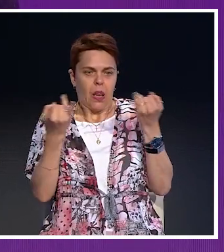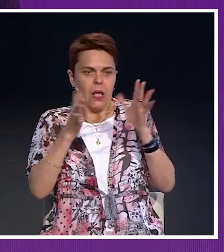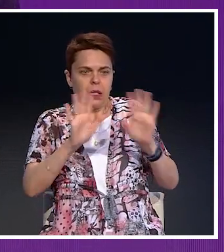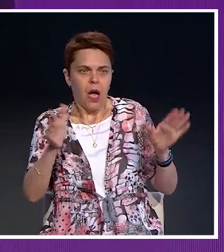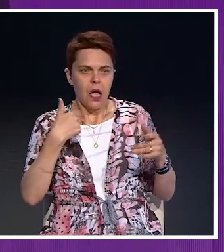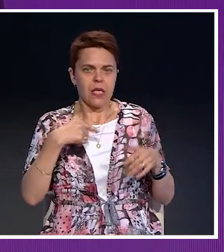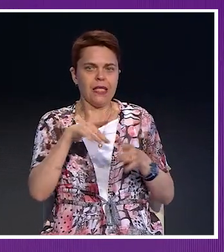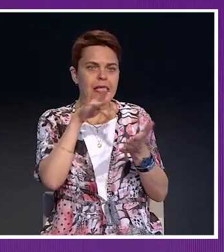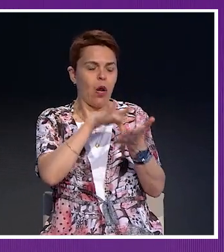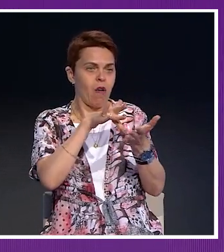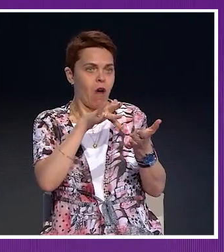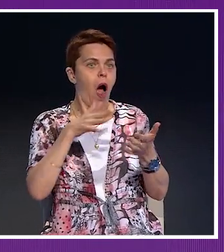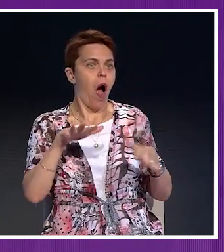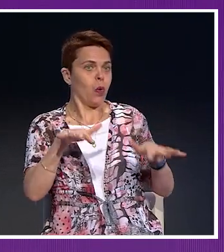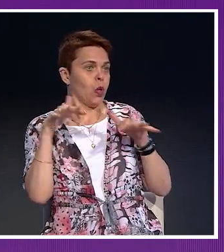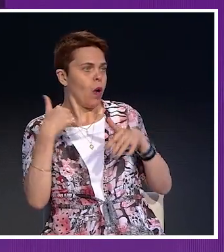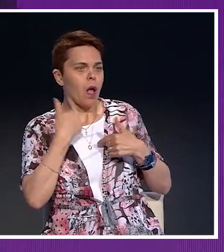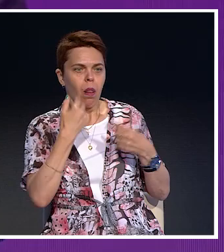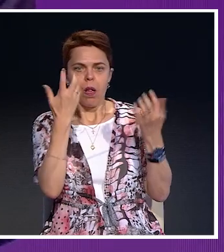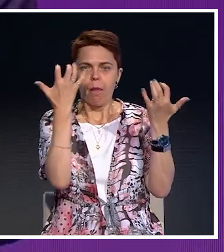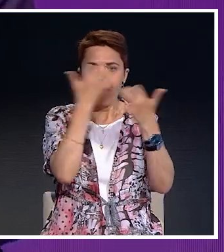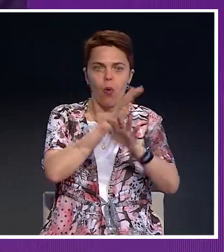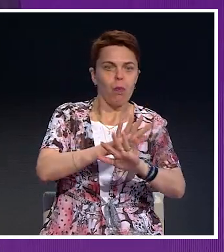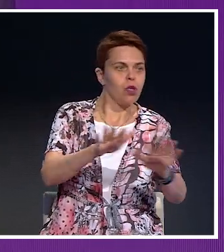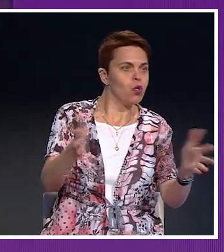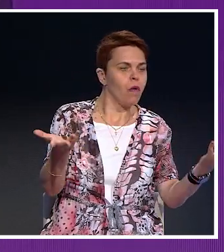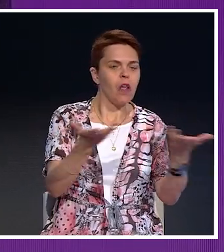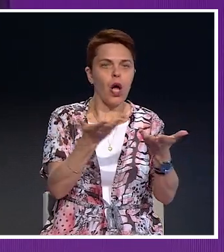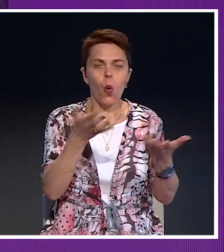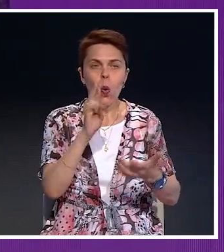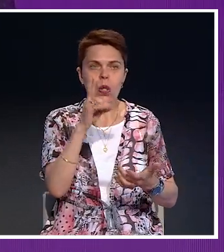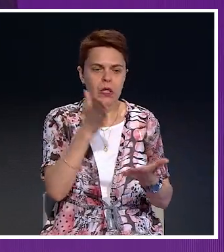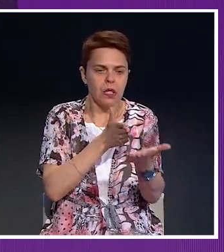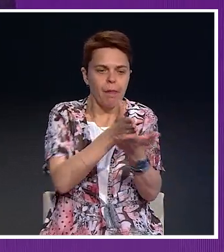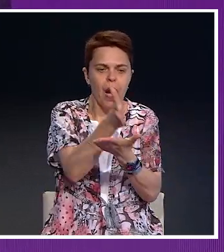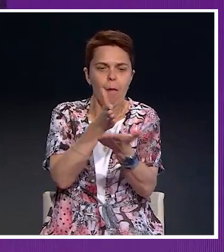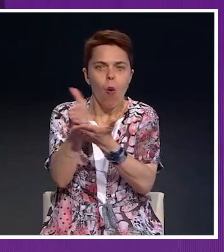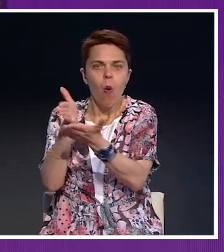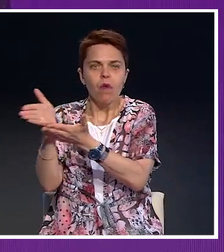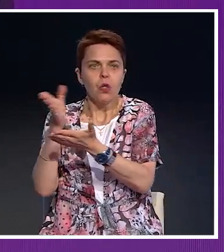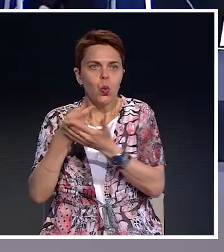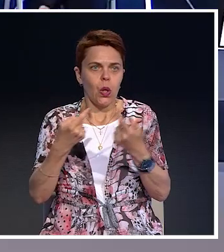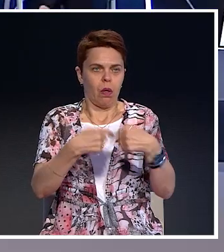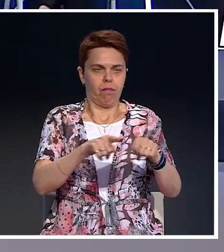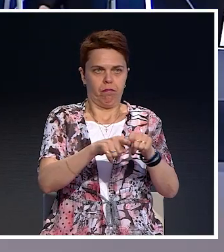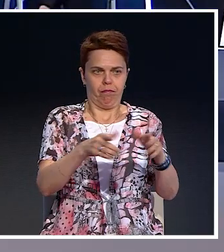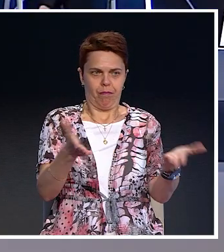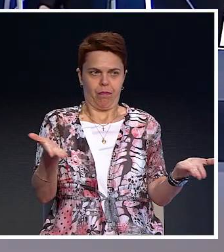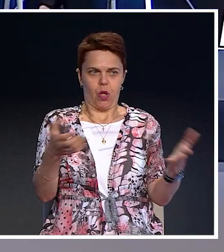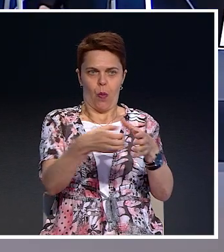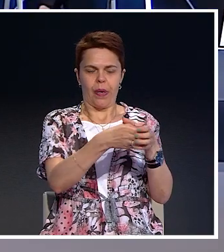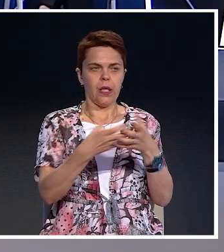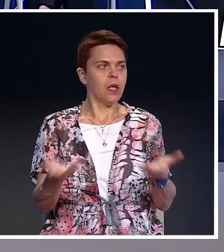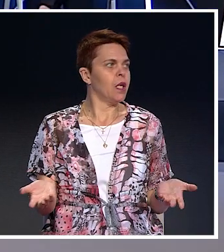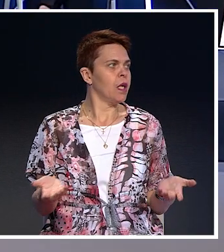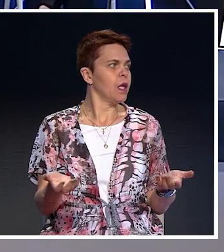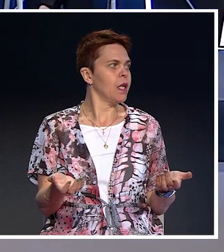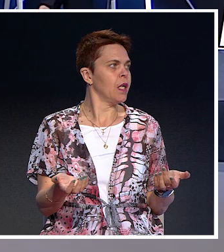цільова аудиторія цієї кампанії, але я не помічав якоїсь спрямованої кампанії на всеукраїнському рівні. Дивіться,